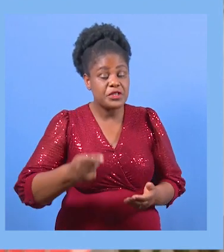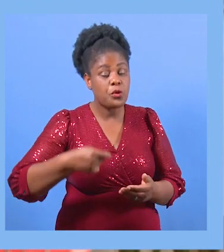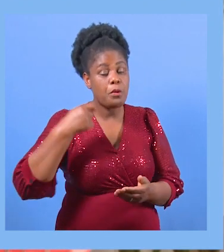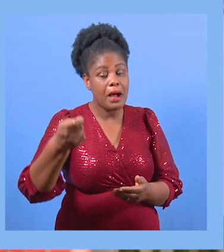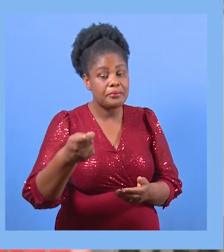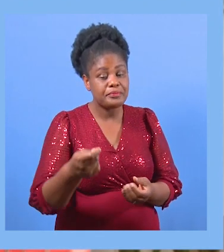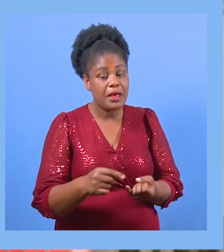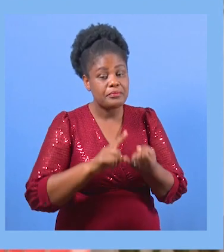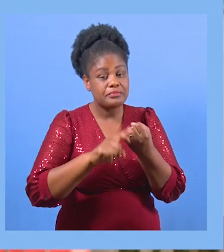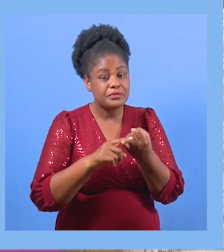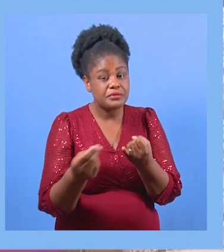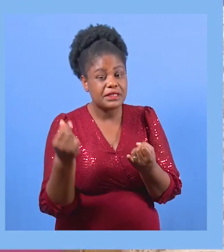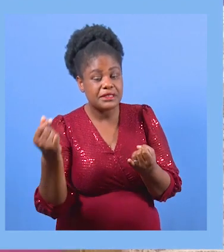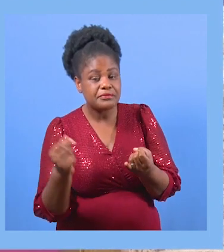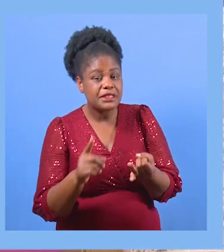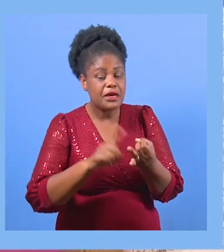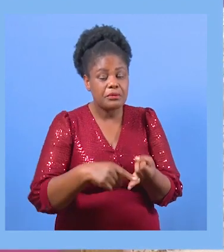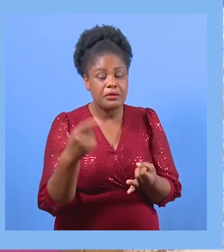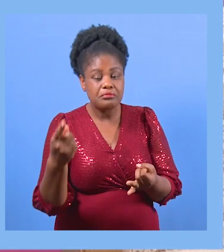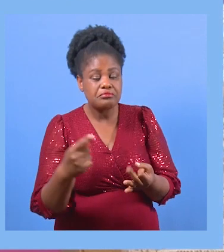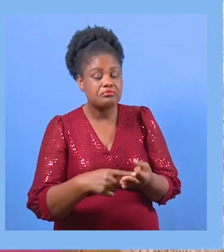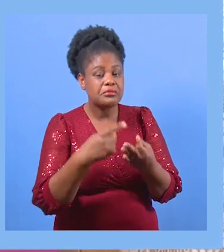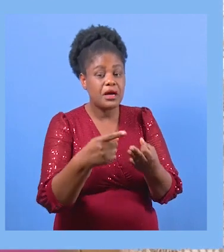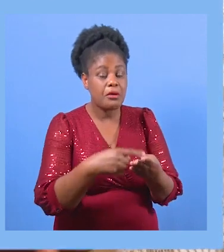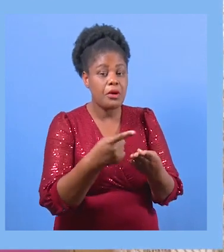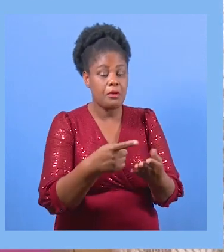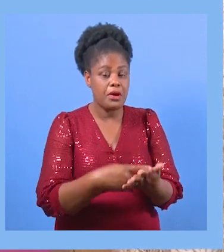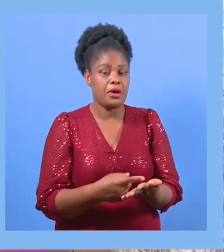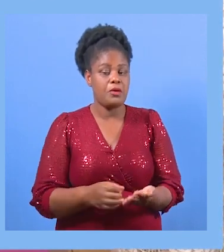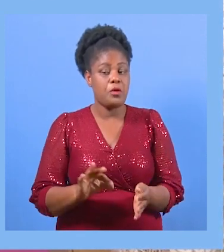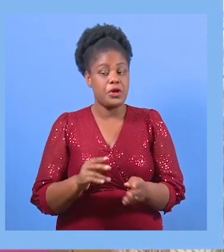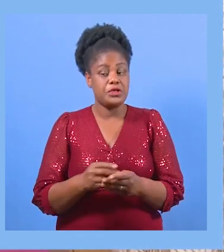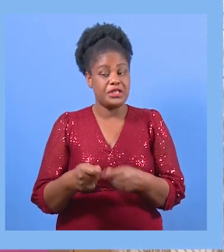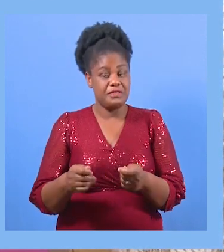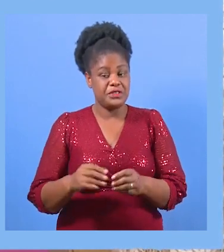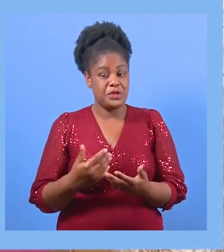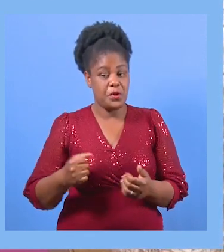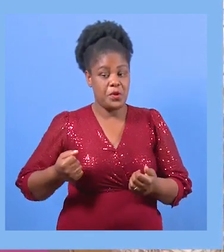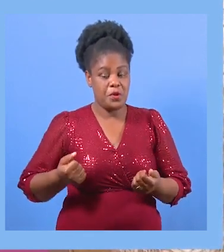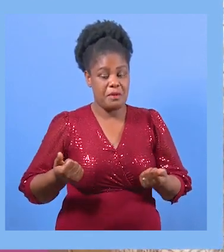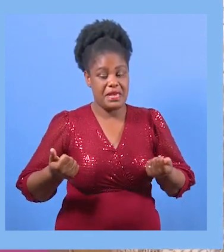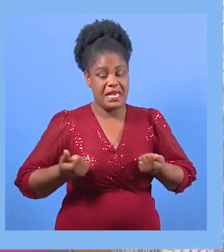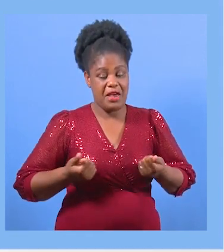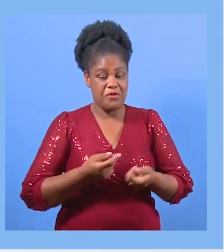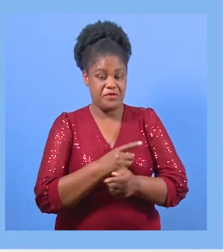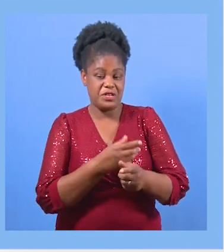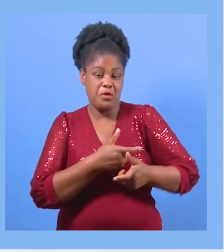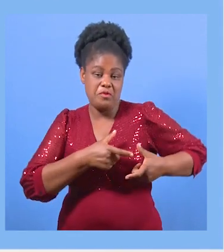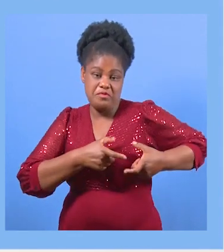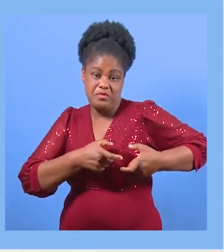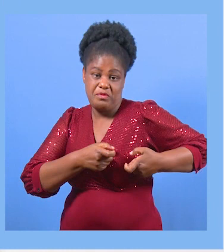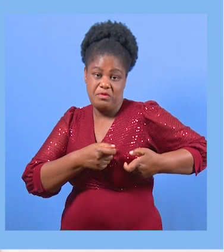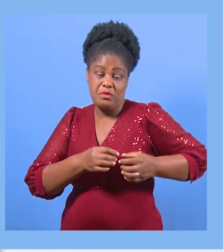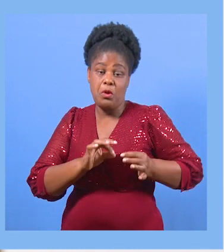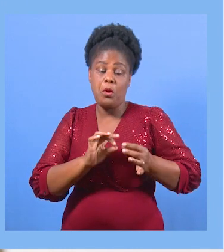kuverengerwa kunzi washandisa tiki, washandisa chakati, uchiita pane mudiwa wako. Iwe paunga uchita wanga usingambozvione, unenge wakaputirwa